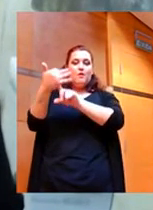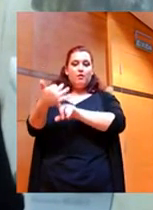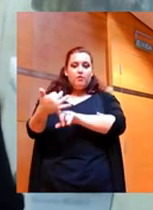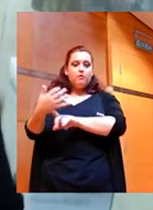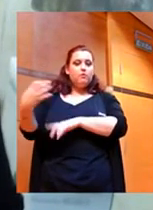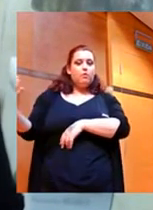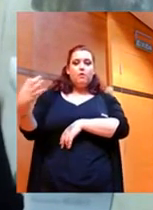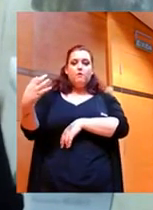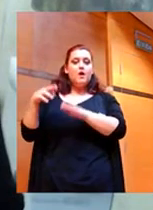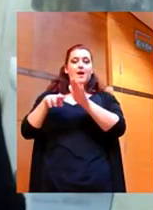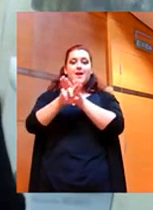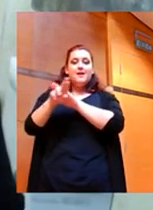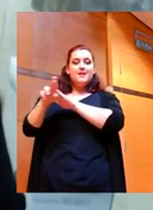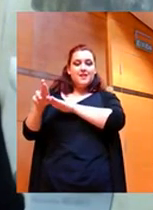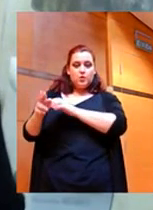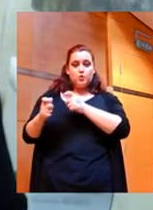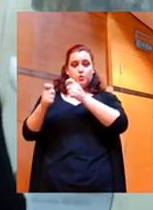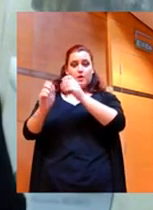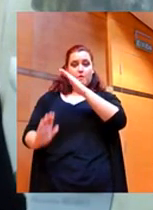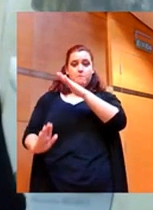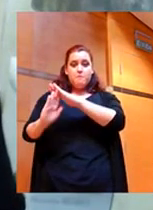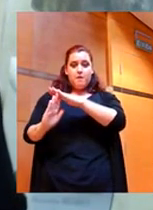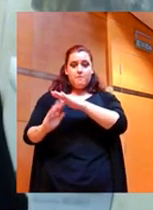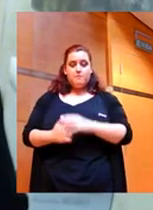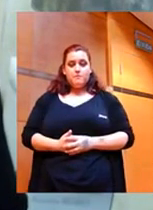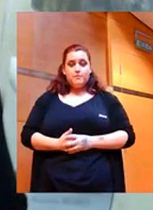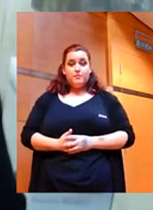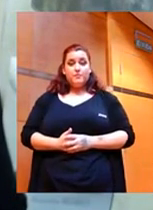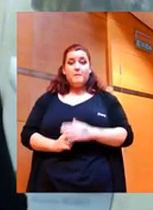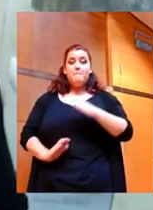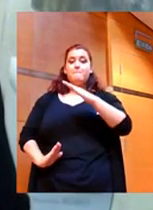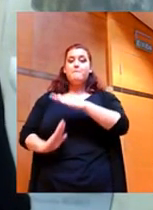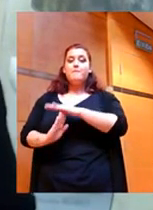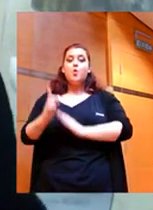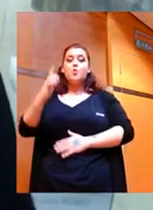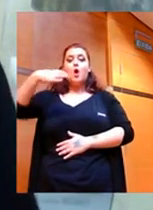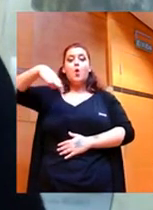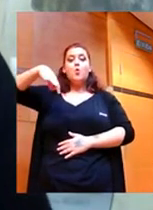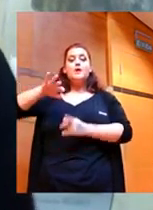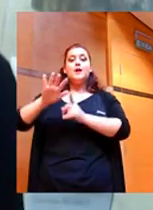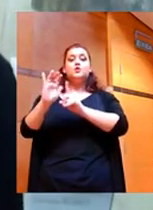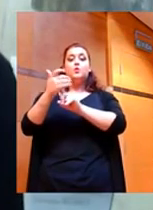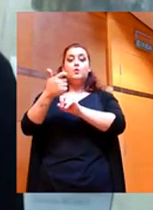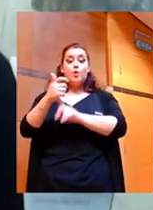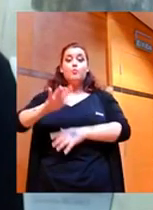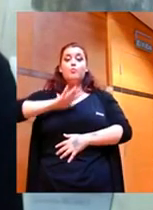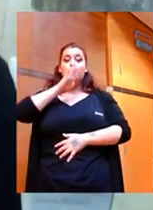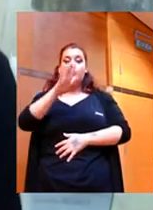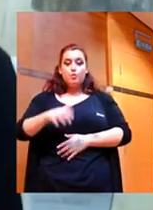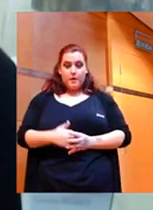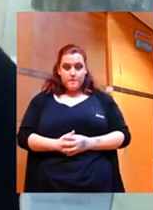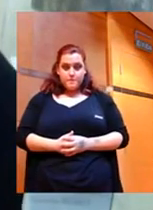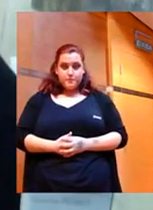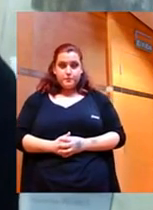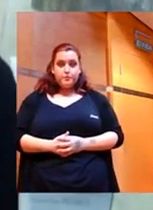recursos, el que se vol és paralitzar. I paralitzant una única solució que n'hi ha, perquè vull recordar que